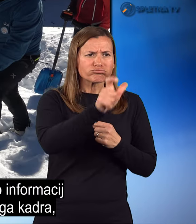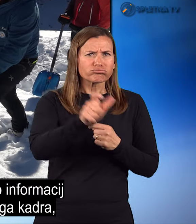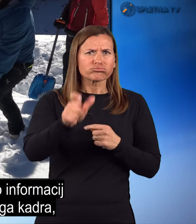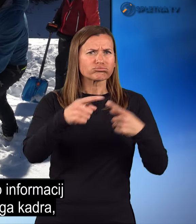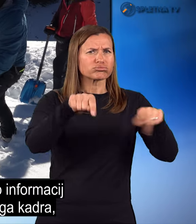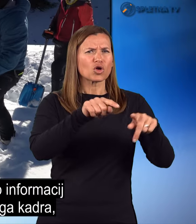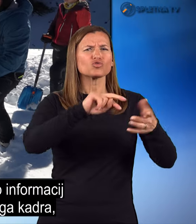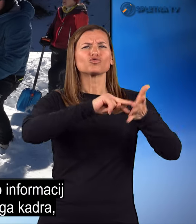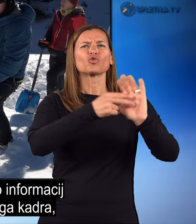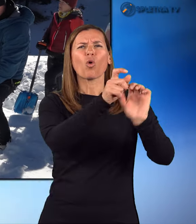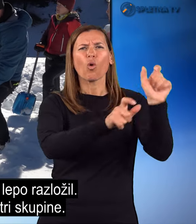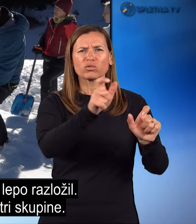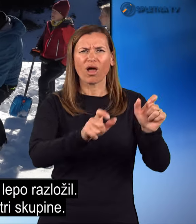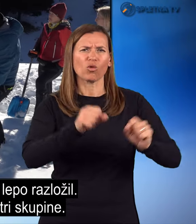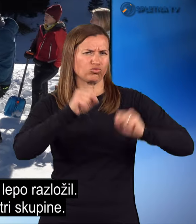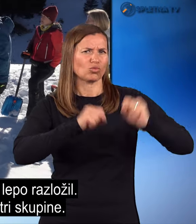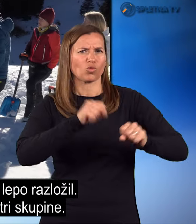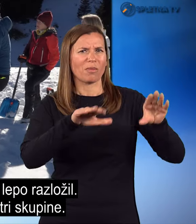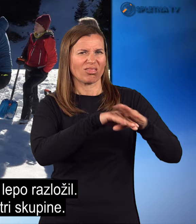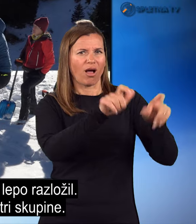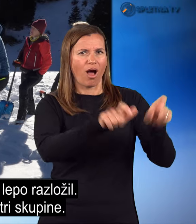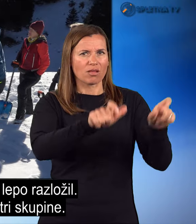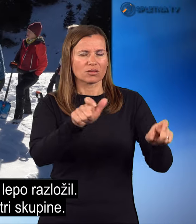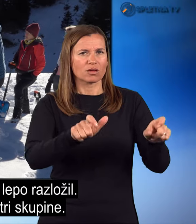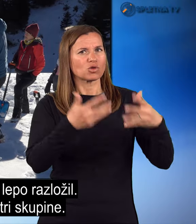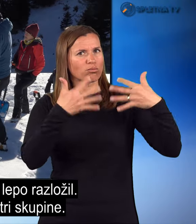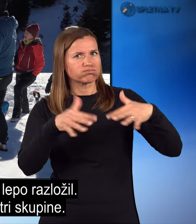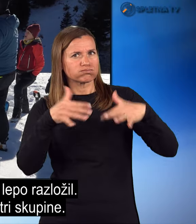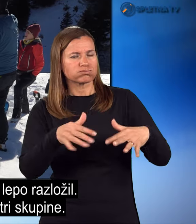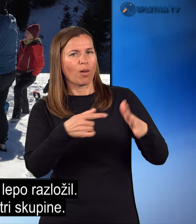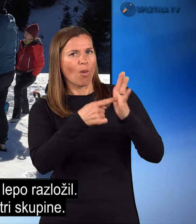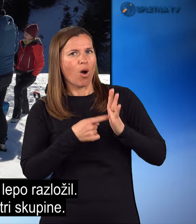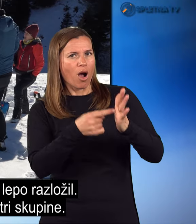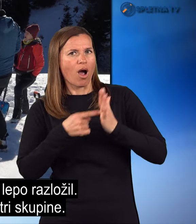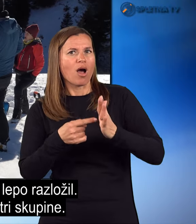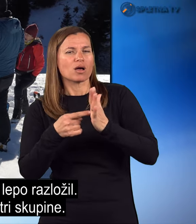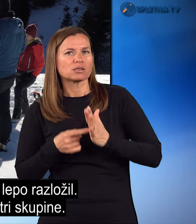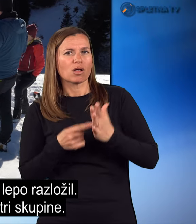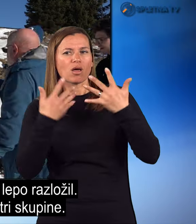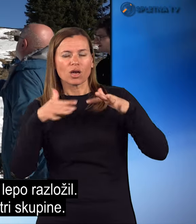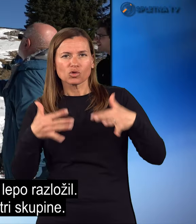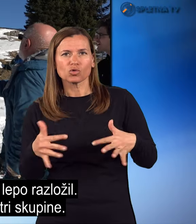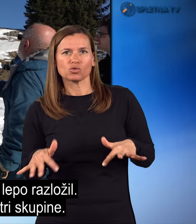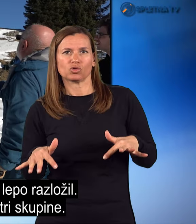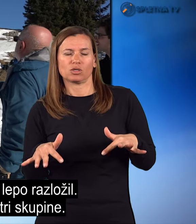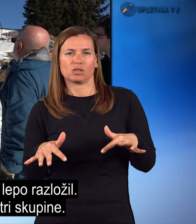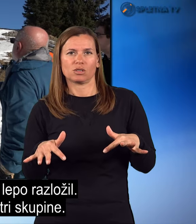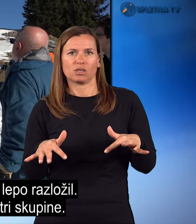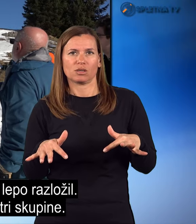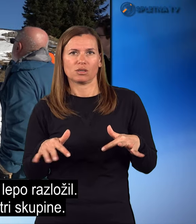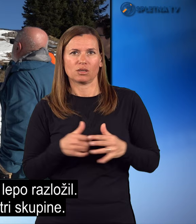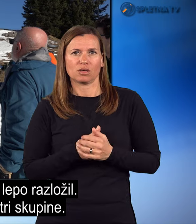od usposobljenega kadra, ki nam je lepo potem vse to, kako se danes vidi, lepo